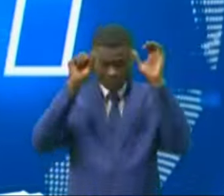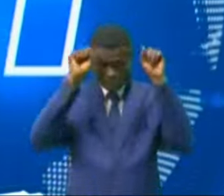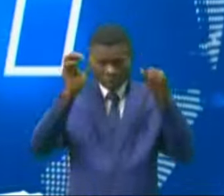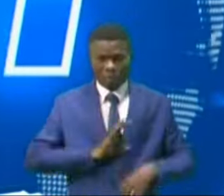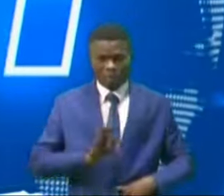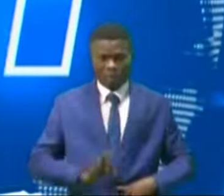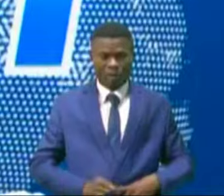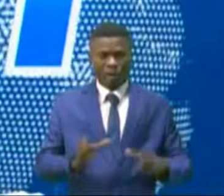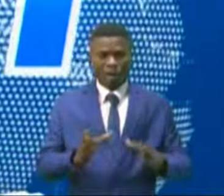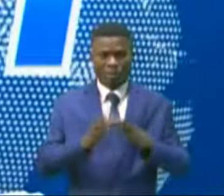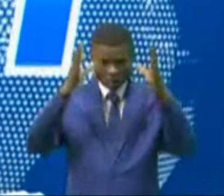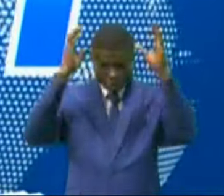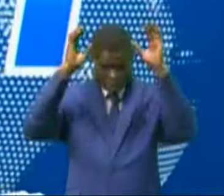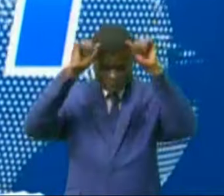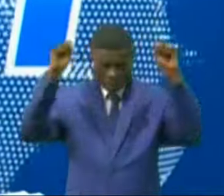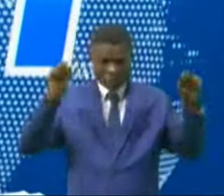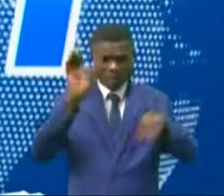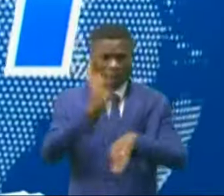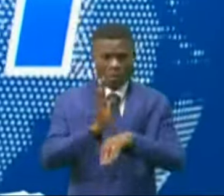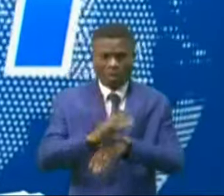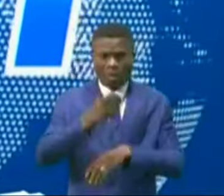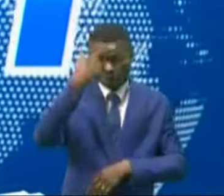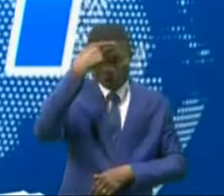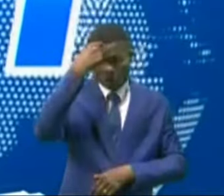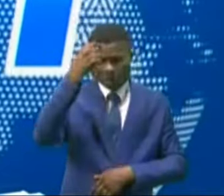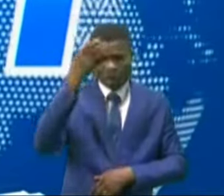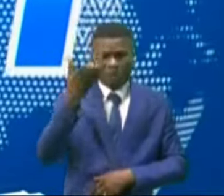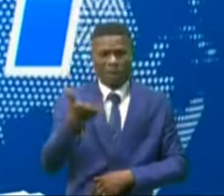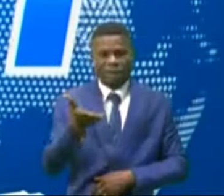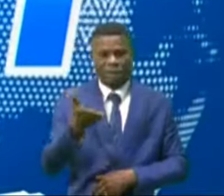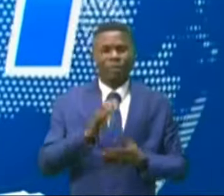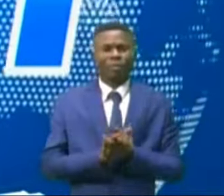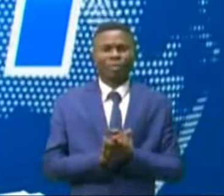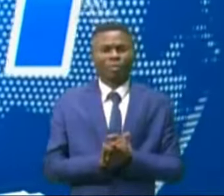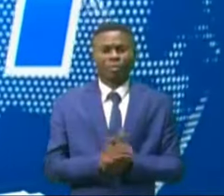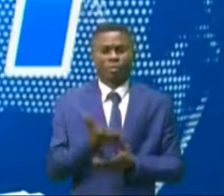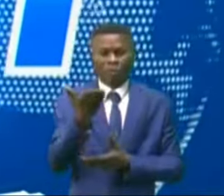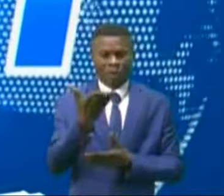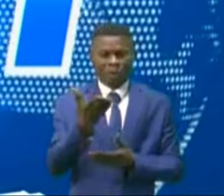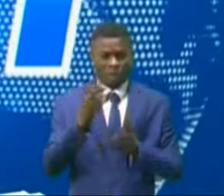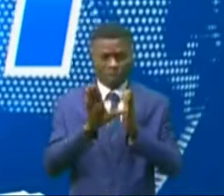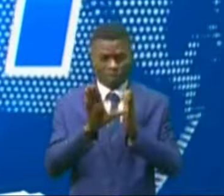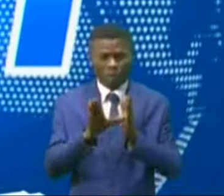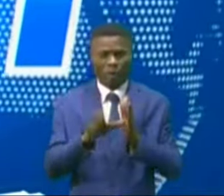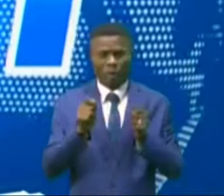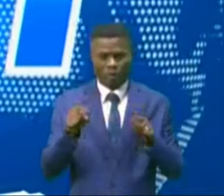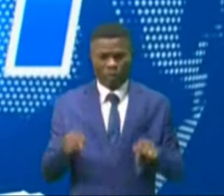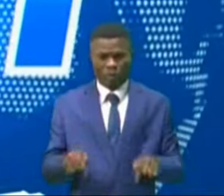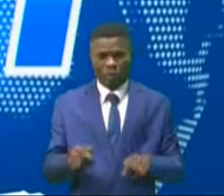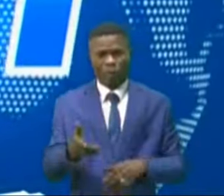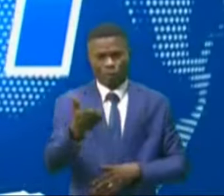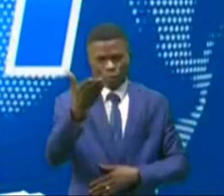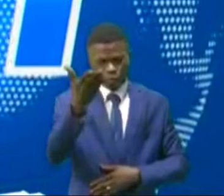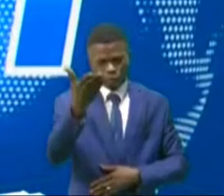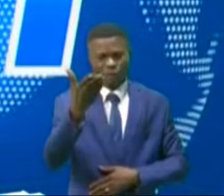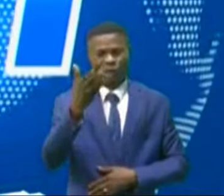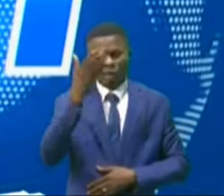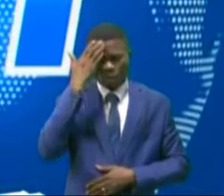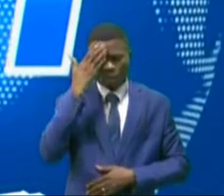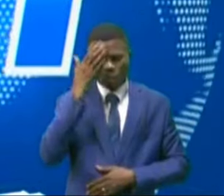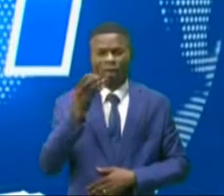président Tshisekedi avec son homologue Denis Sassou Nguesso. C'est à suivre dans ce reportage de